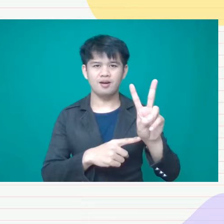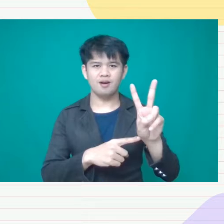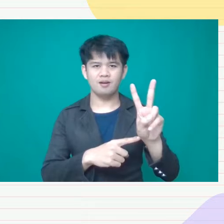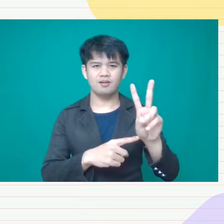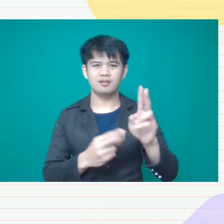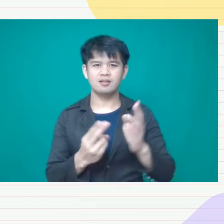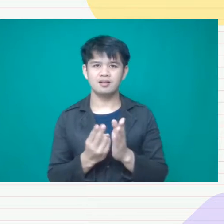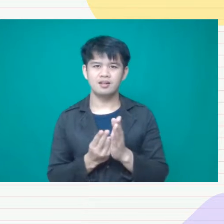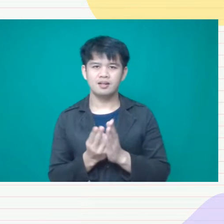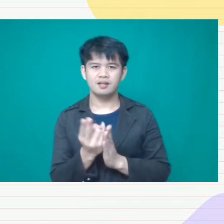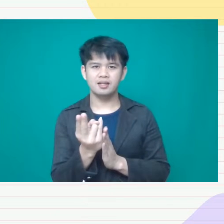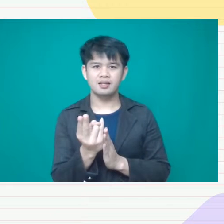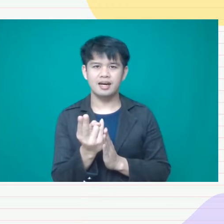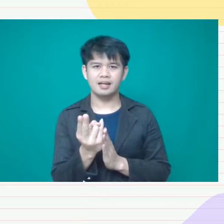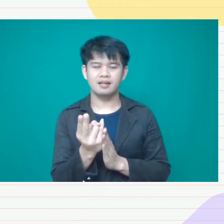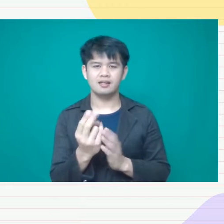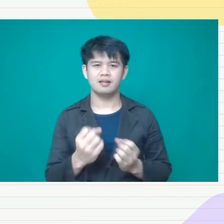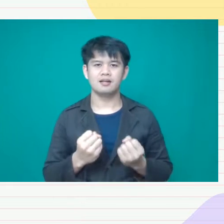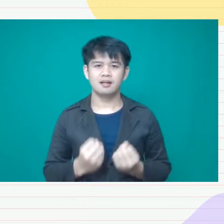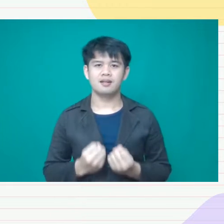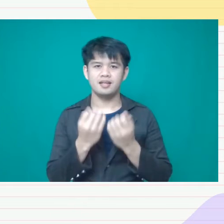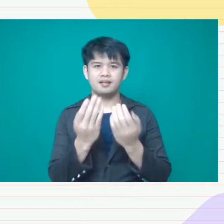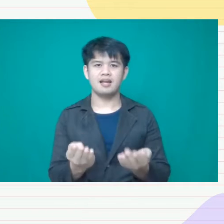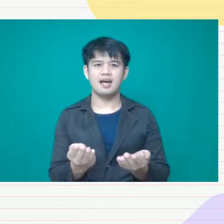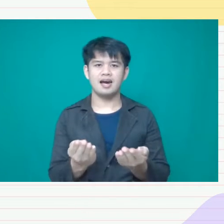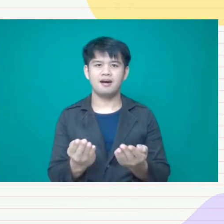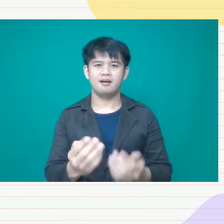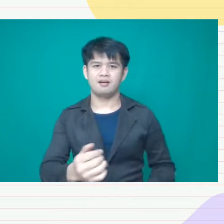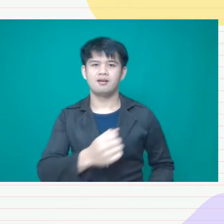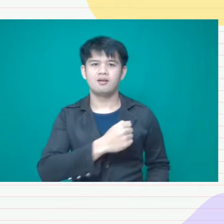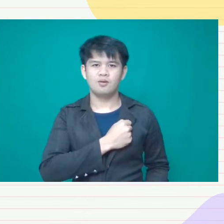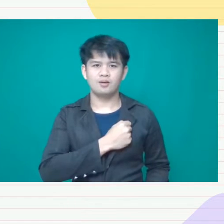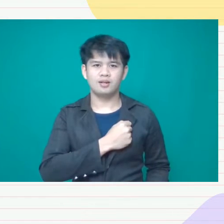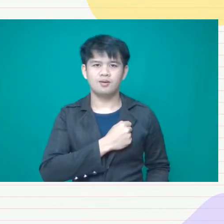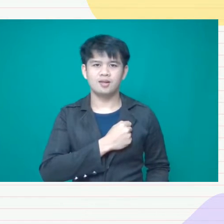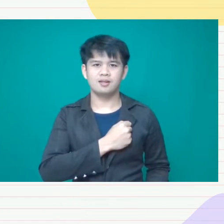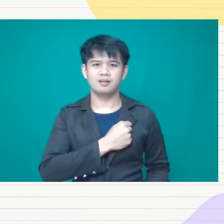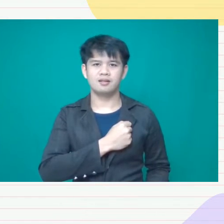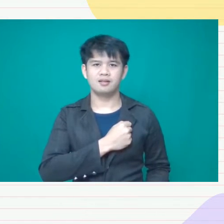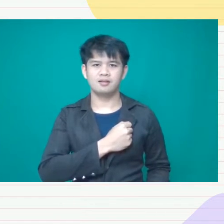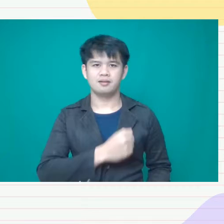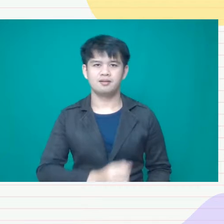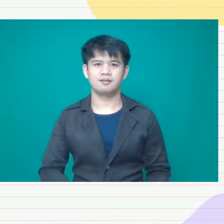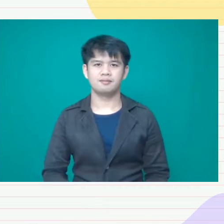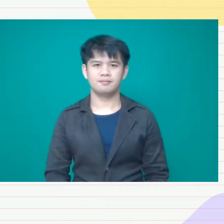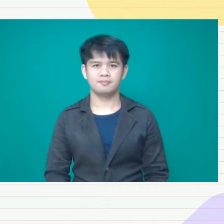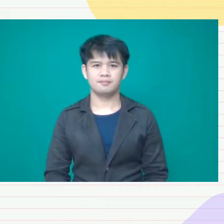ข้อ2ซื่อสัตย์เสียสละอดทน